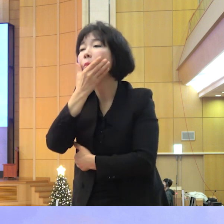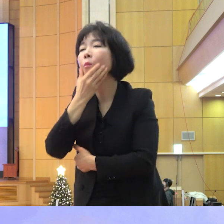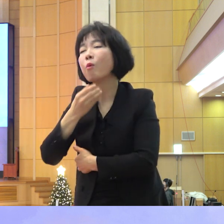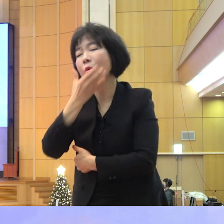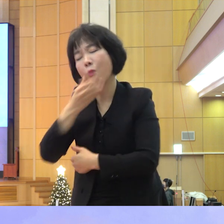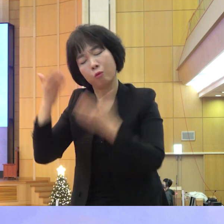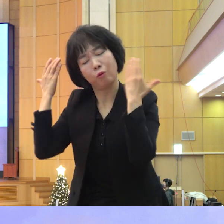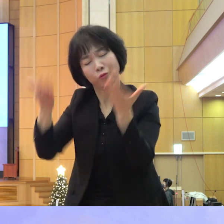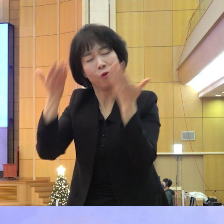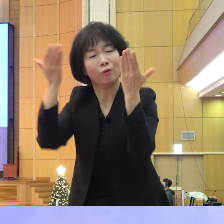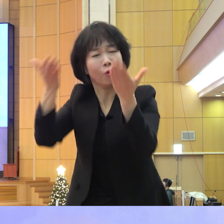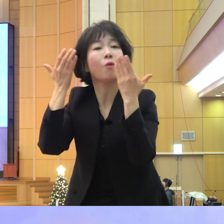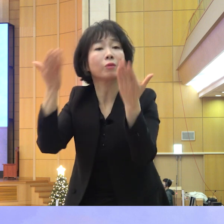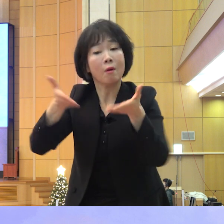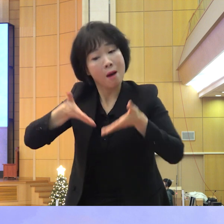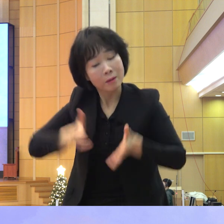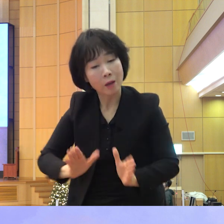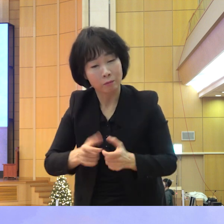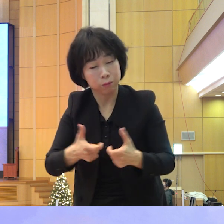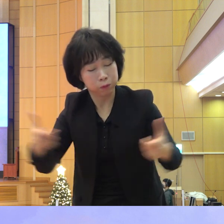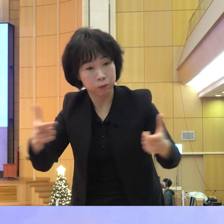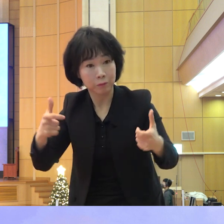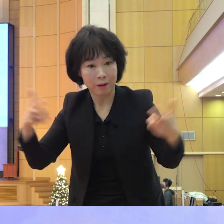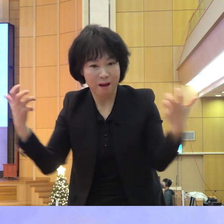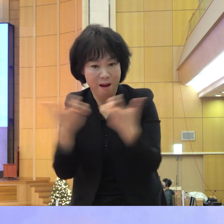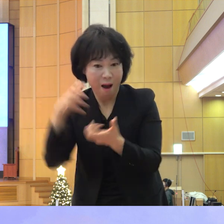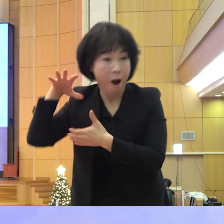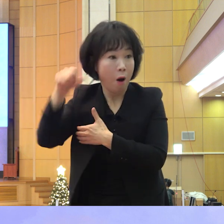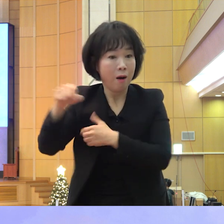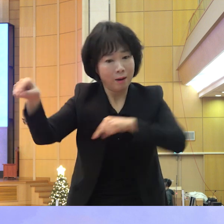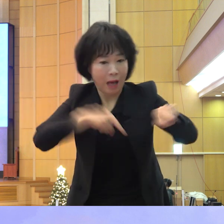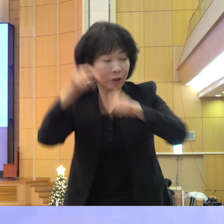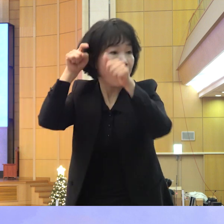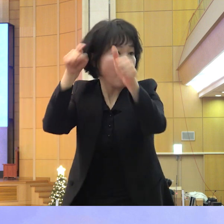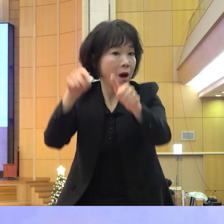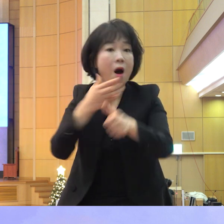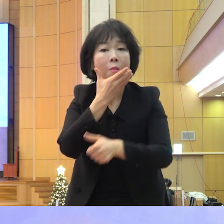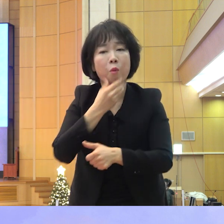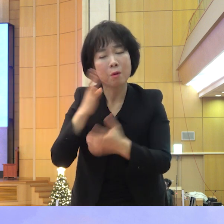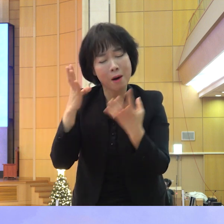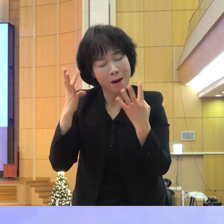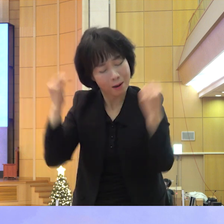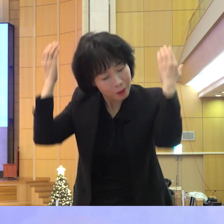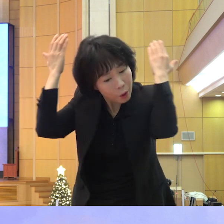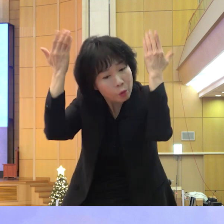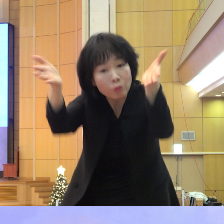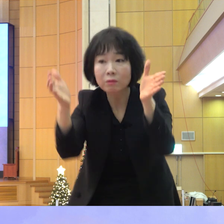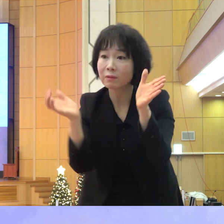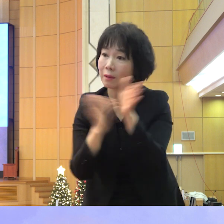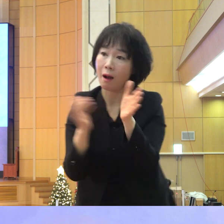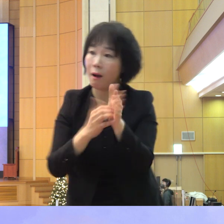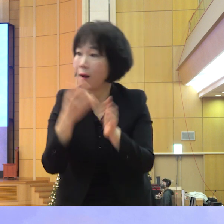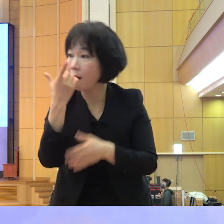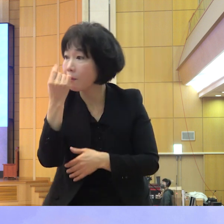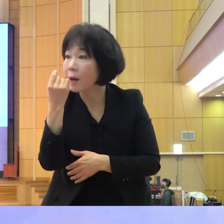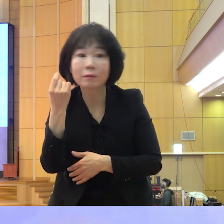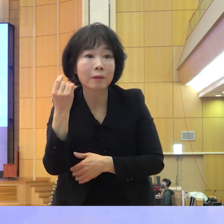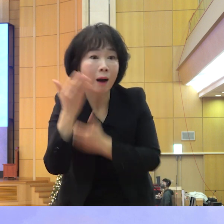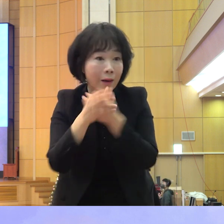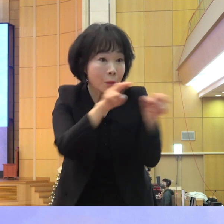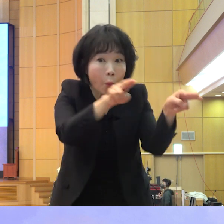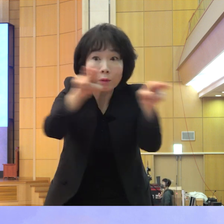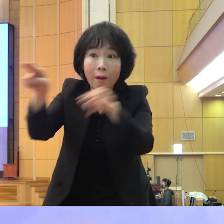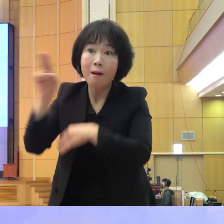주어서 생육, 번성, 충만, 정복, 다스려라, 이렇게 복되게 살고 하나님 보시기에 좋았더라, 심히